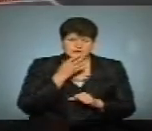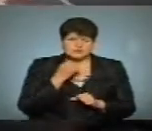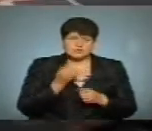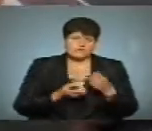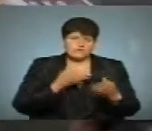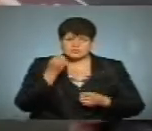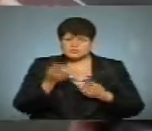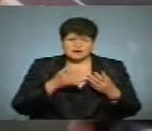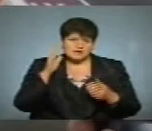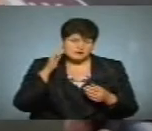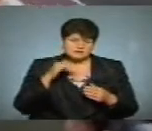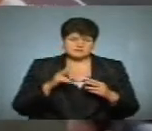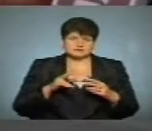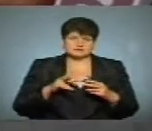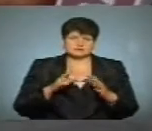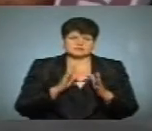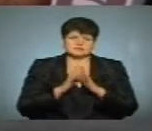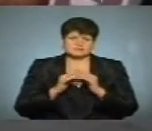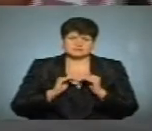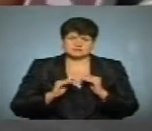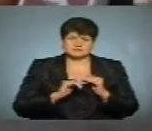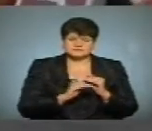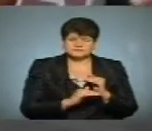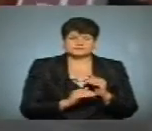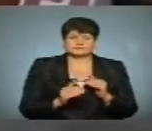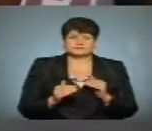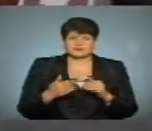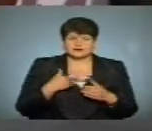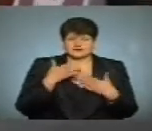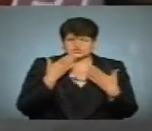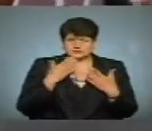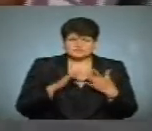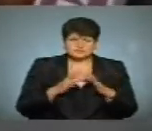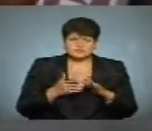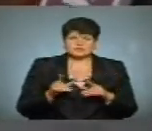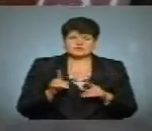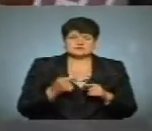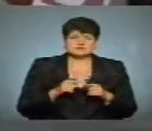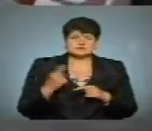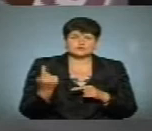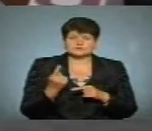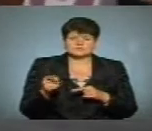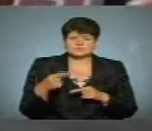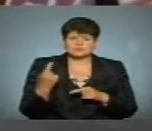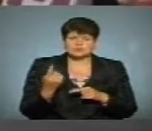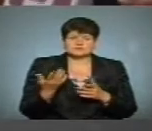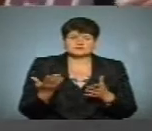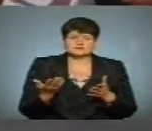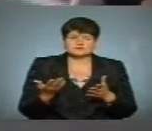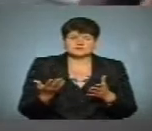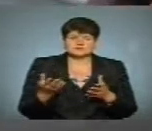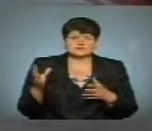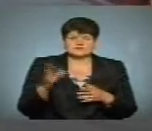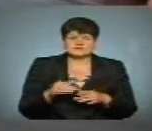фонтани, пострижена травичка. Я її читав в інтернеті, що це один в Тернопільській області, що так